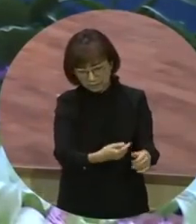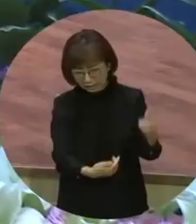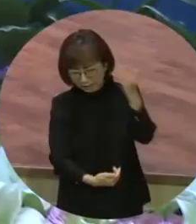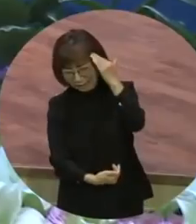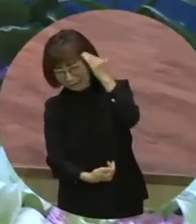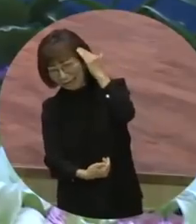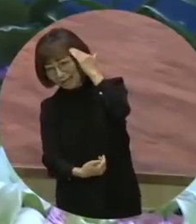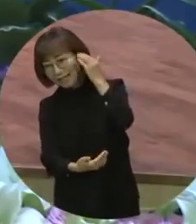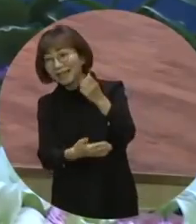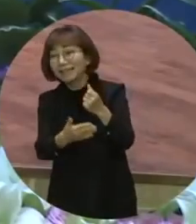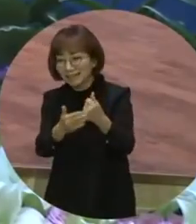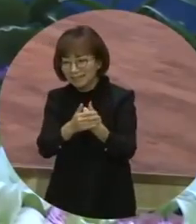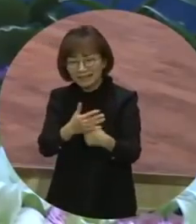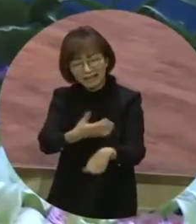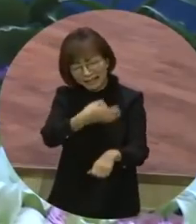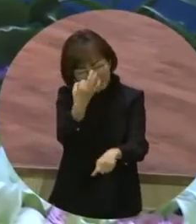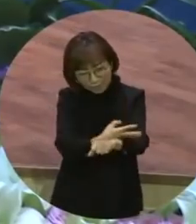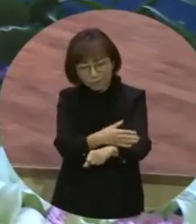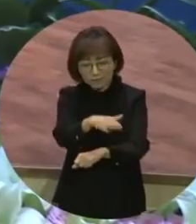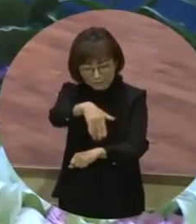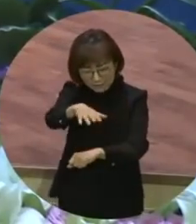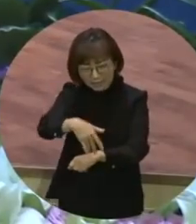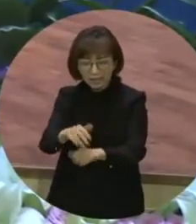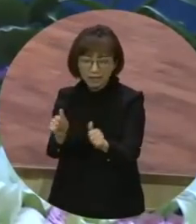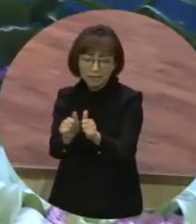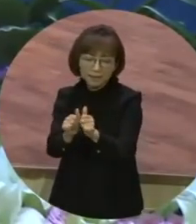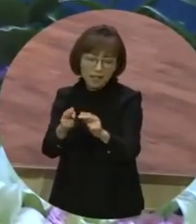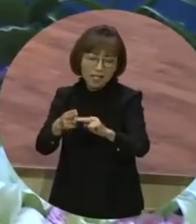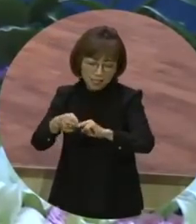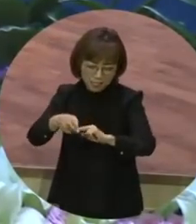힘들게 하니까 할례를 받게 했어요, 디모데를.